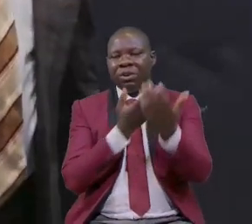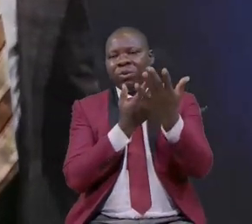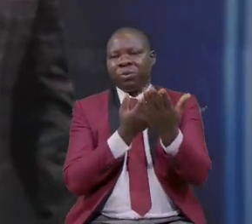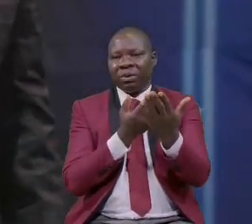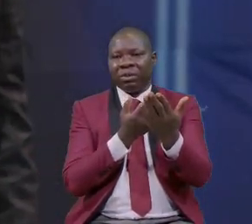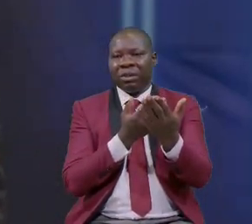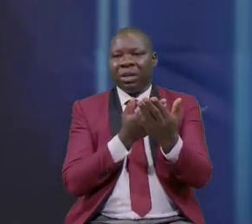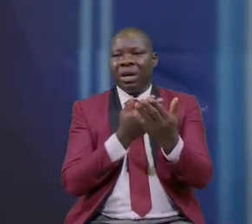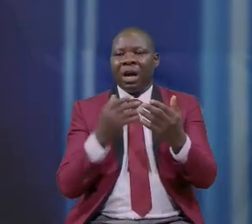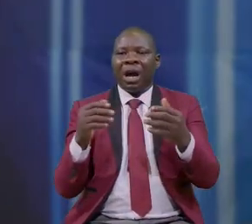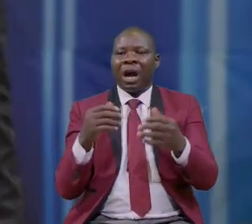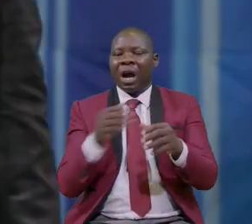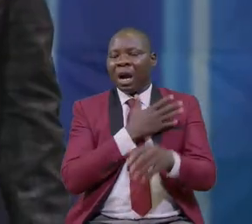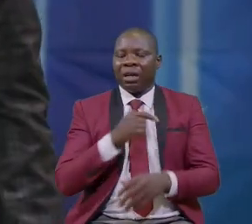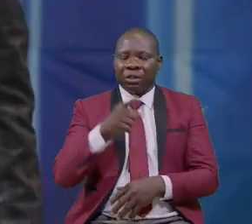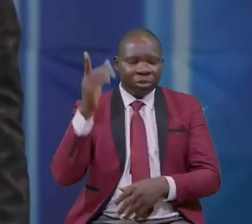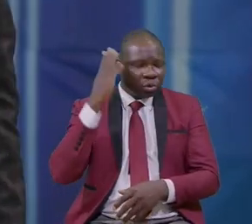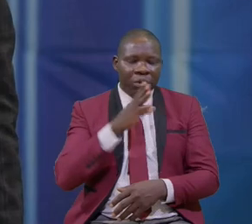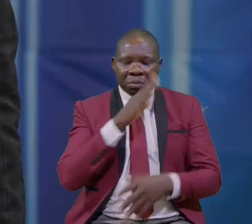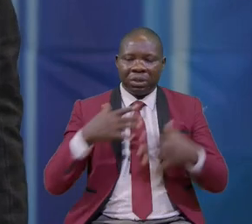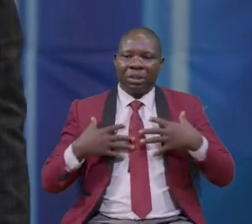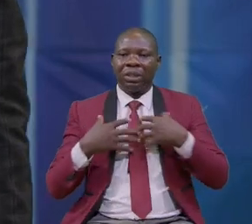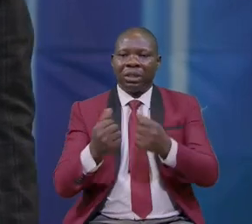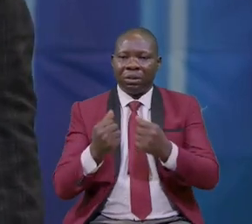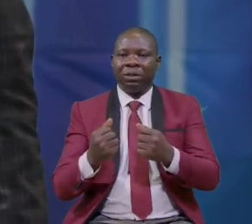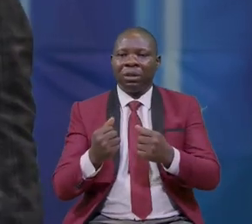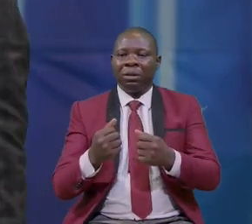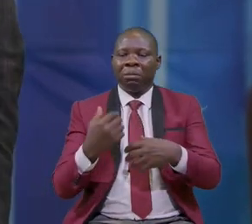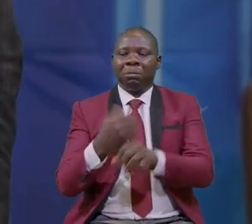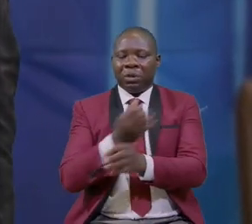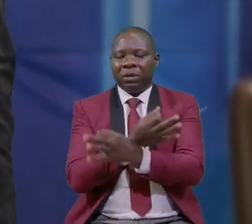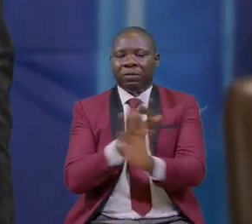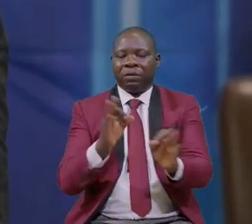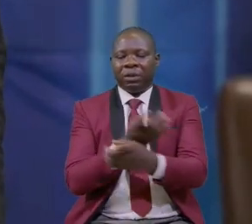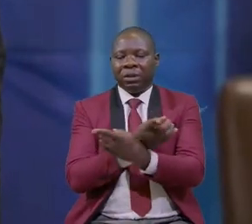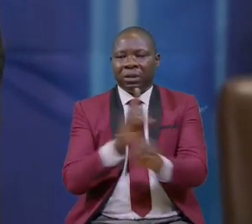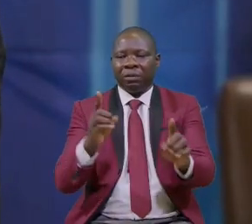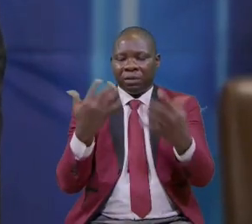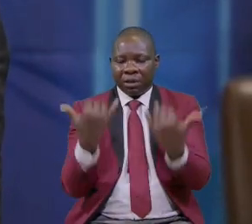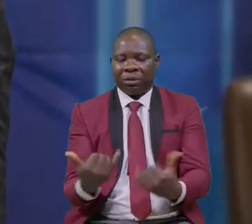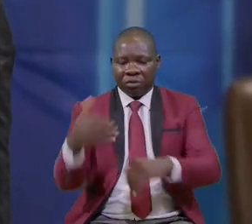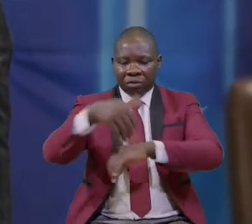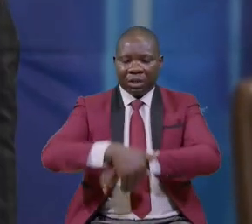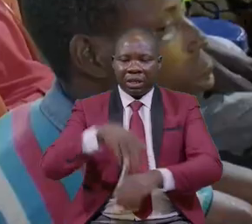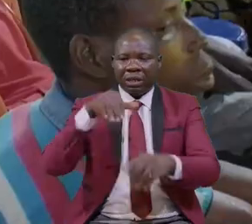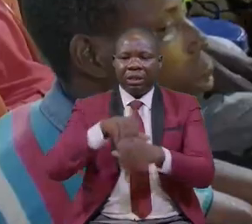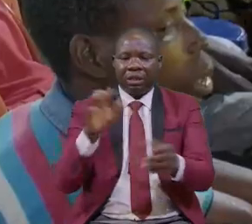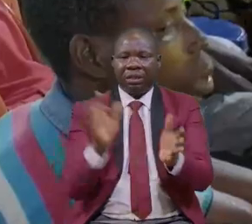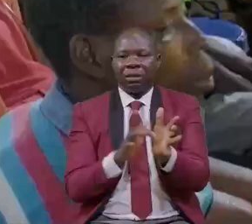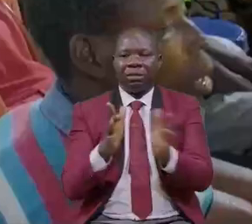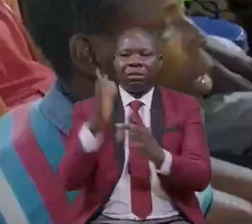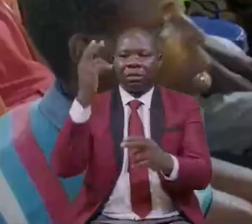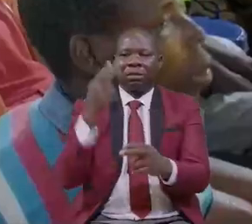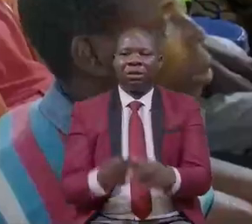attend. Et vous serez guéri, affranchi, délivré ce soir au nom de